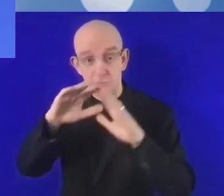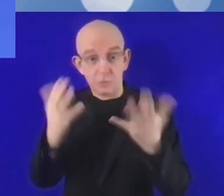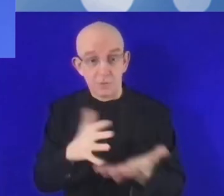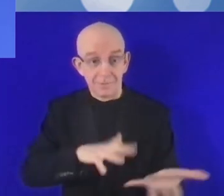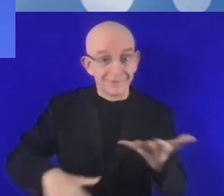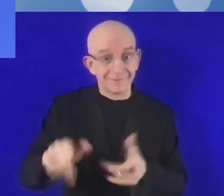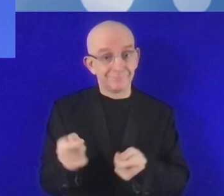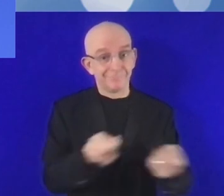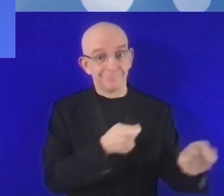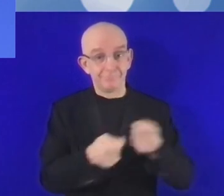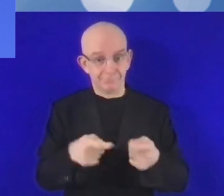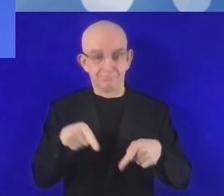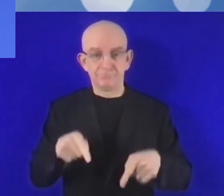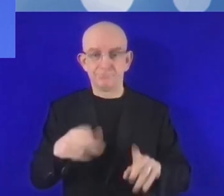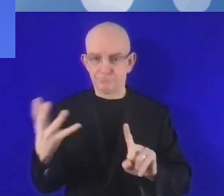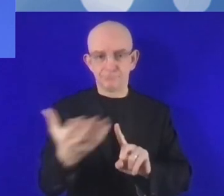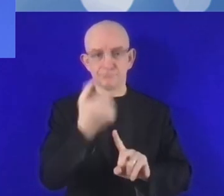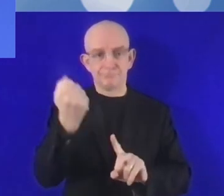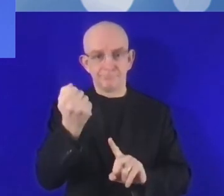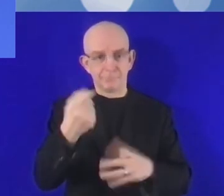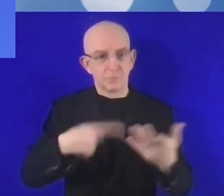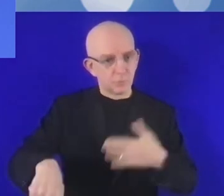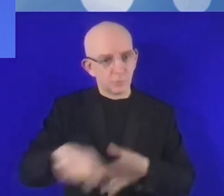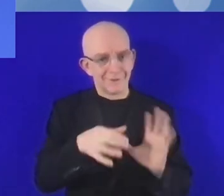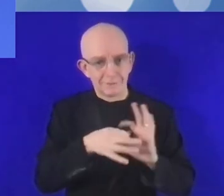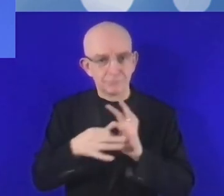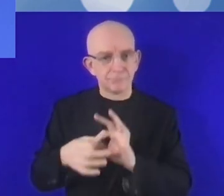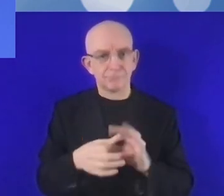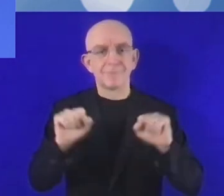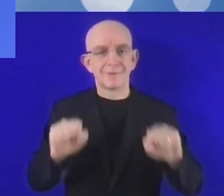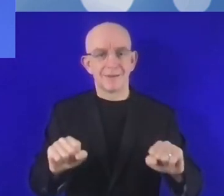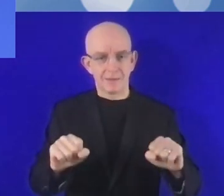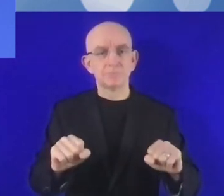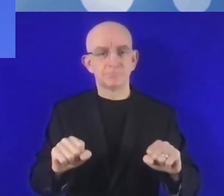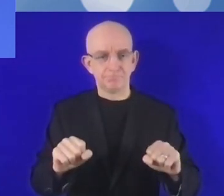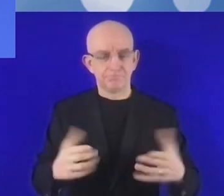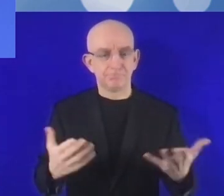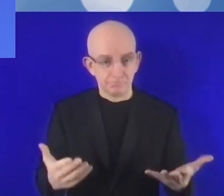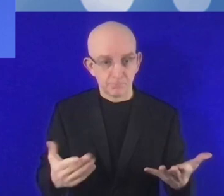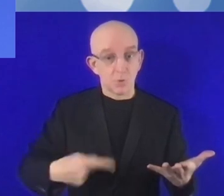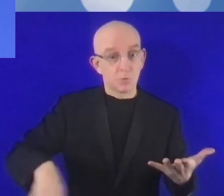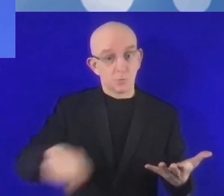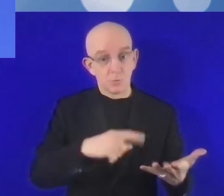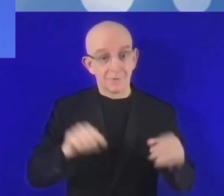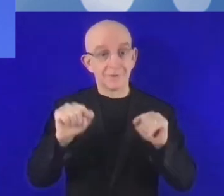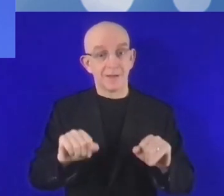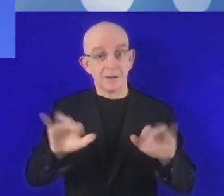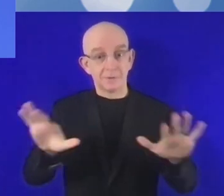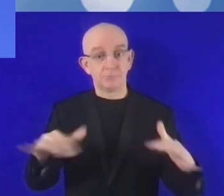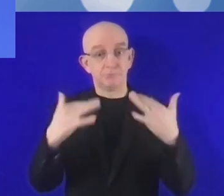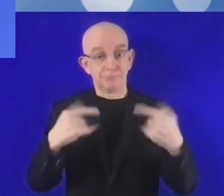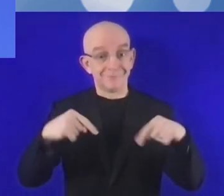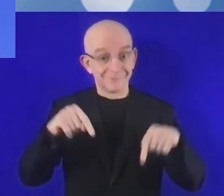пандемией COVID-2019, конечно, легче это сказать, чем сделать. Но, безусловно, если мы будем действовать вместе,